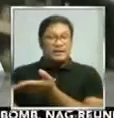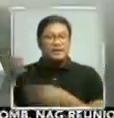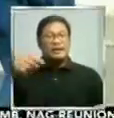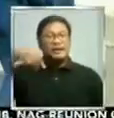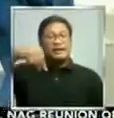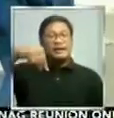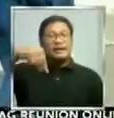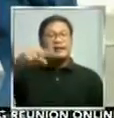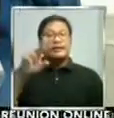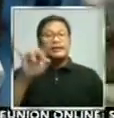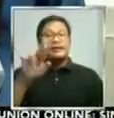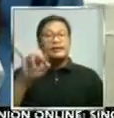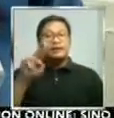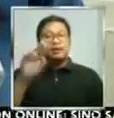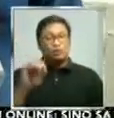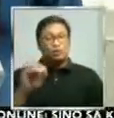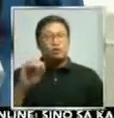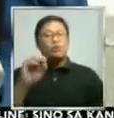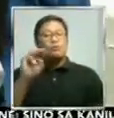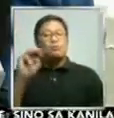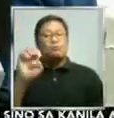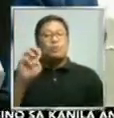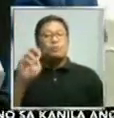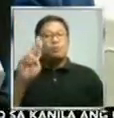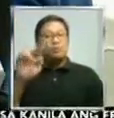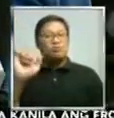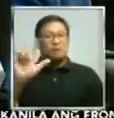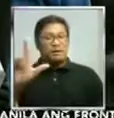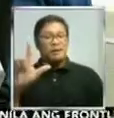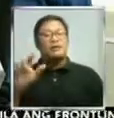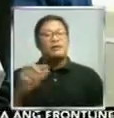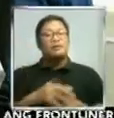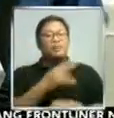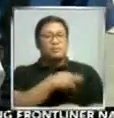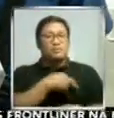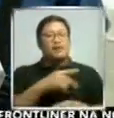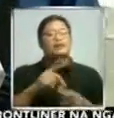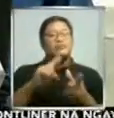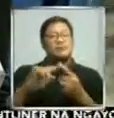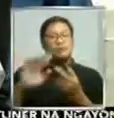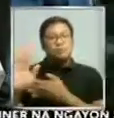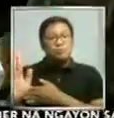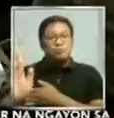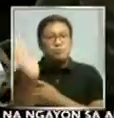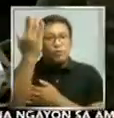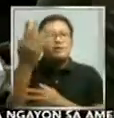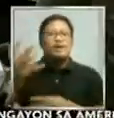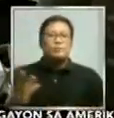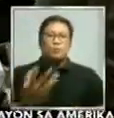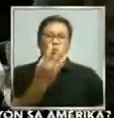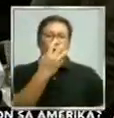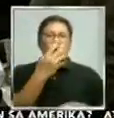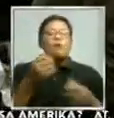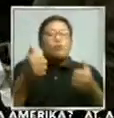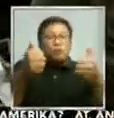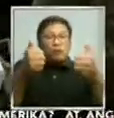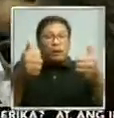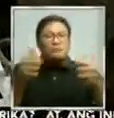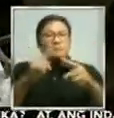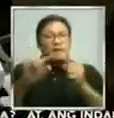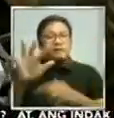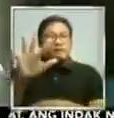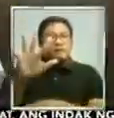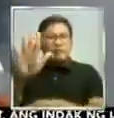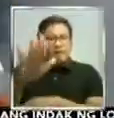Aling Josefina. Sabi ni na Mayra, umaga raw noong Lunes, bumalik sa normal ang oxygen level ng ina. Pero alas 5 ng